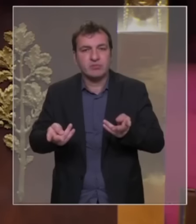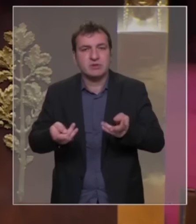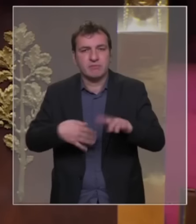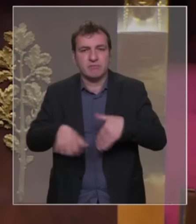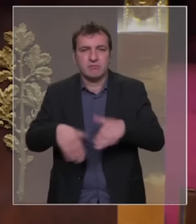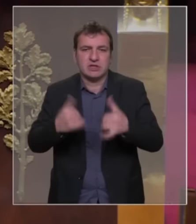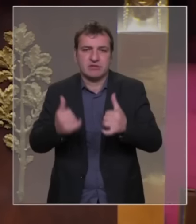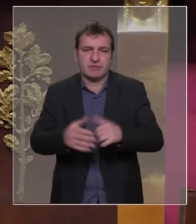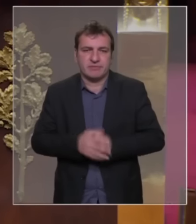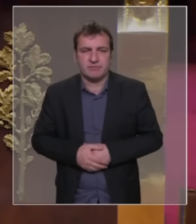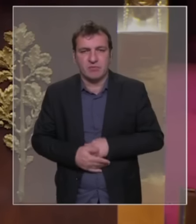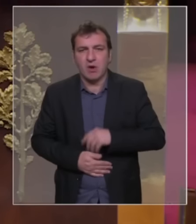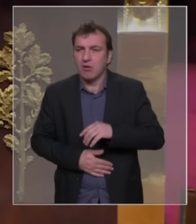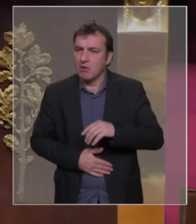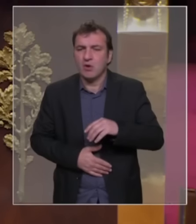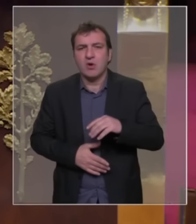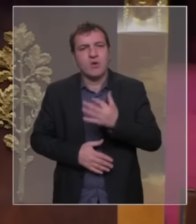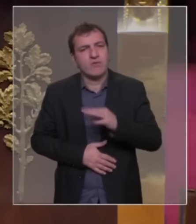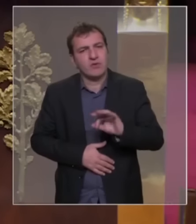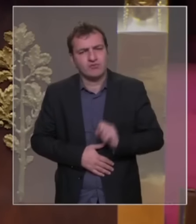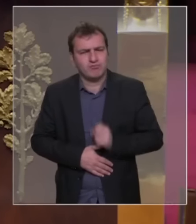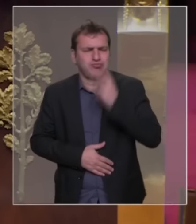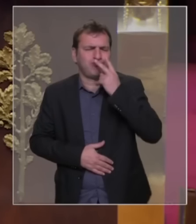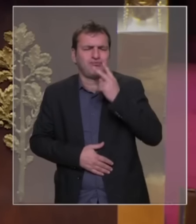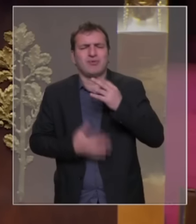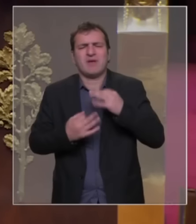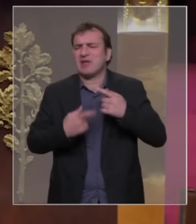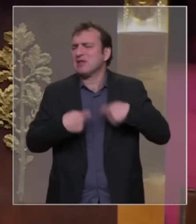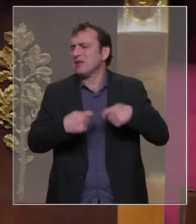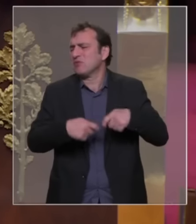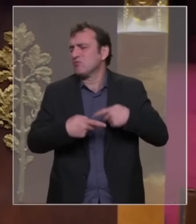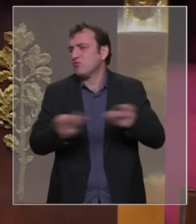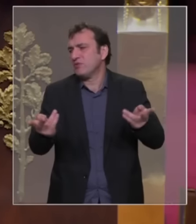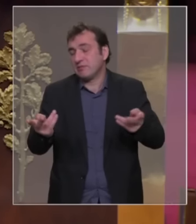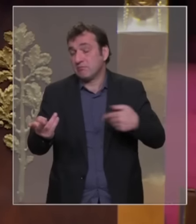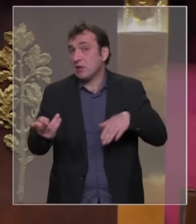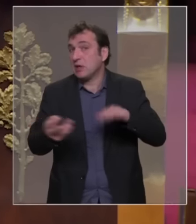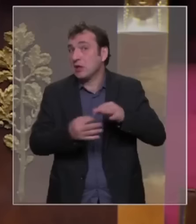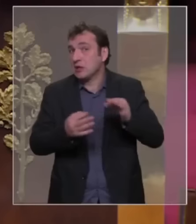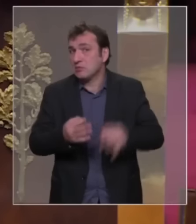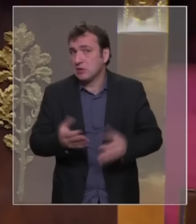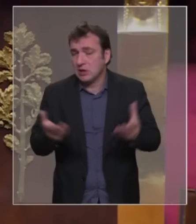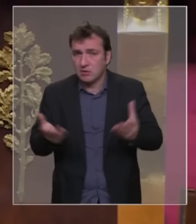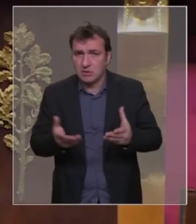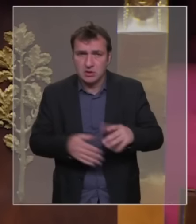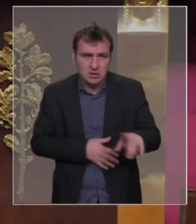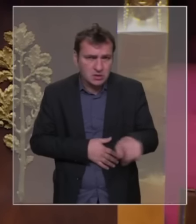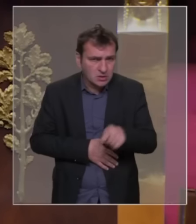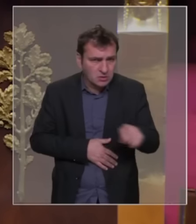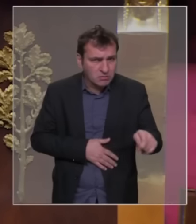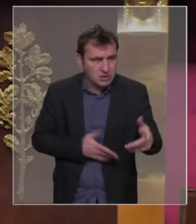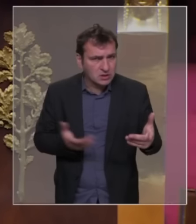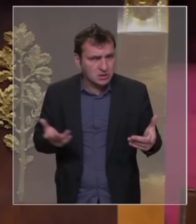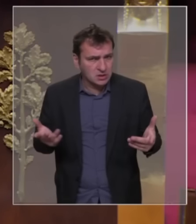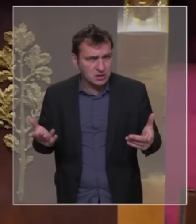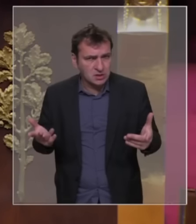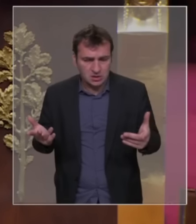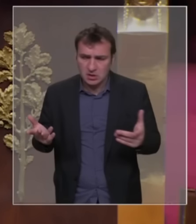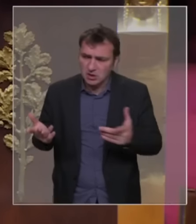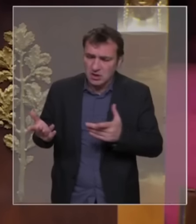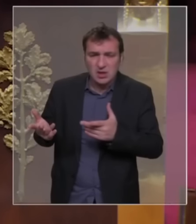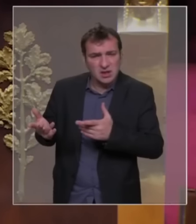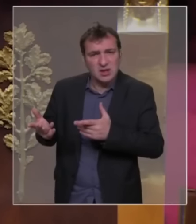pour quel résultat ? Est-il normal que le coût de l'éducation d'un élève français soit supérieur à celui de nos voisins, alors que nos